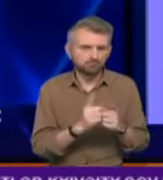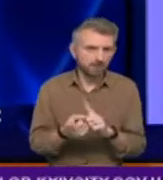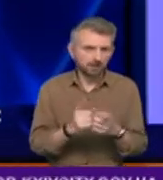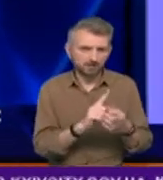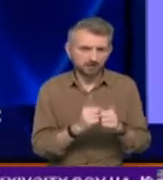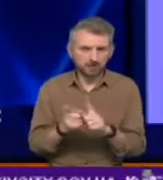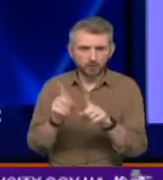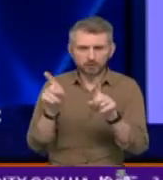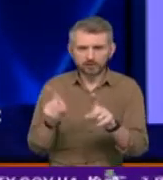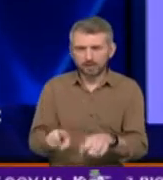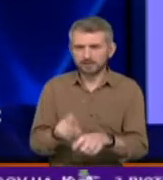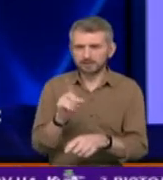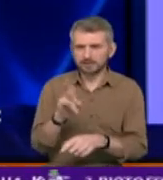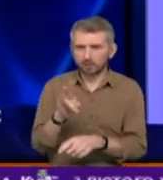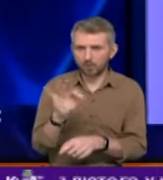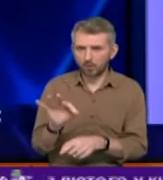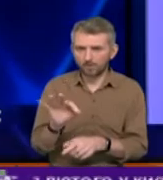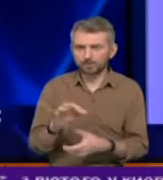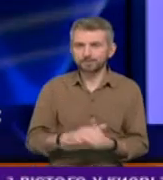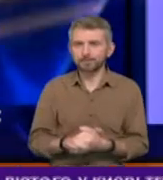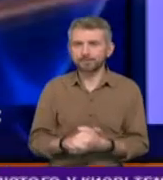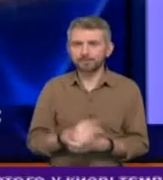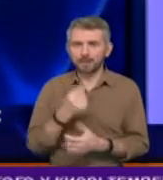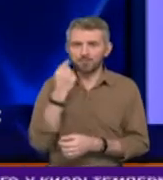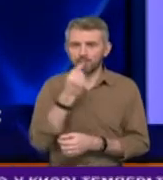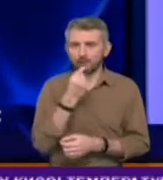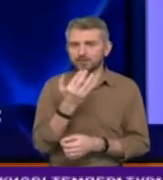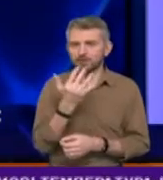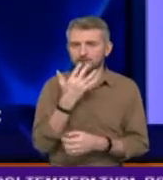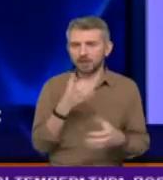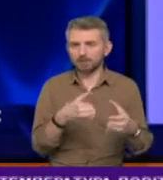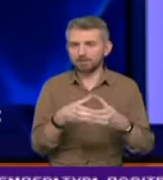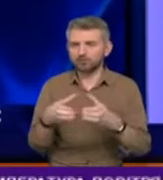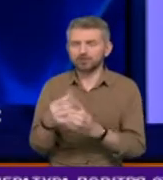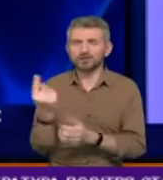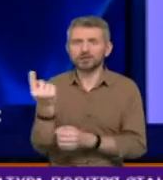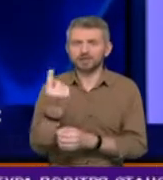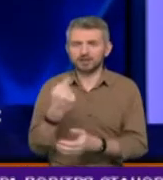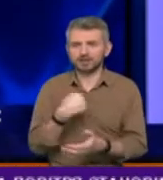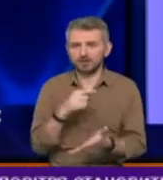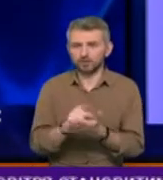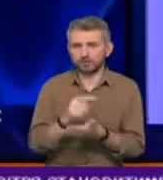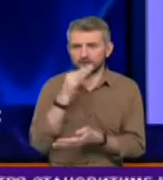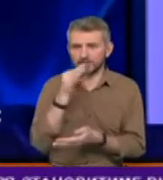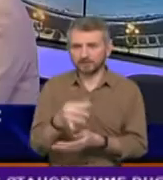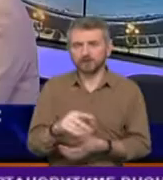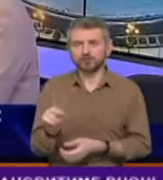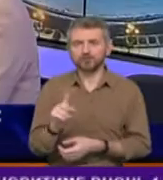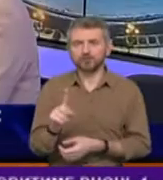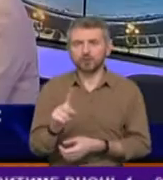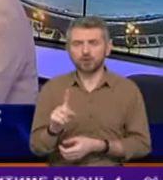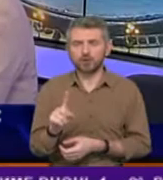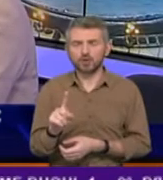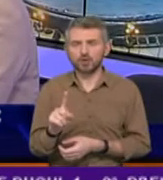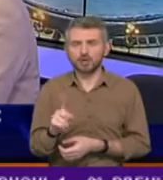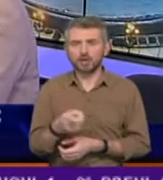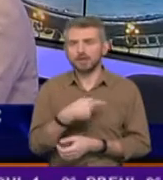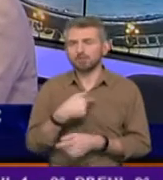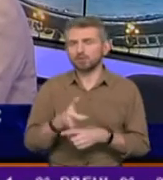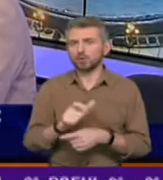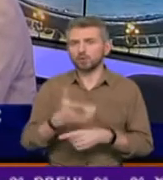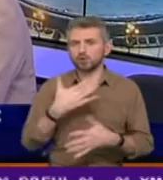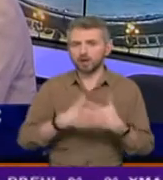взагалі українською не володіють. Я не розумію, як вони будуть складати українську мову, якщо ну, в принципі люди не говорять. Такі випадки ж